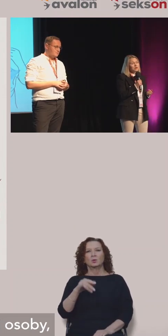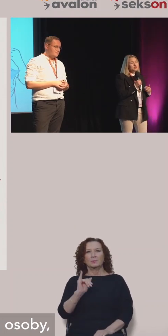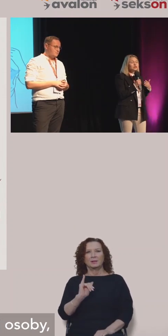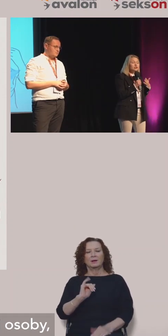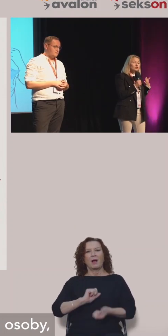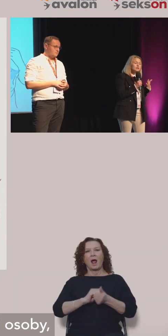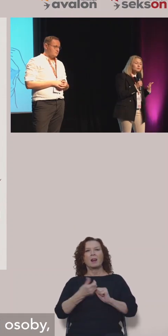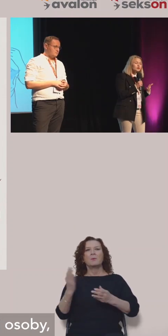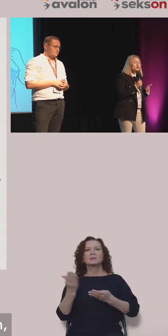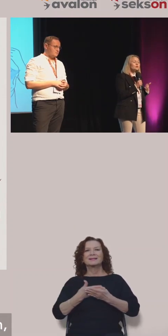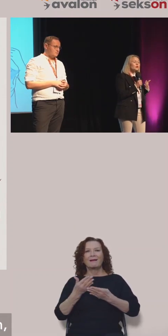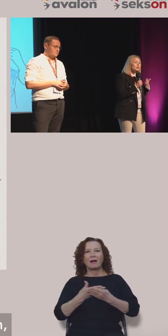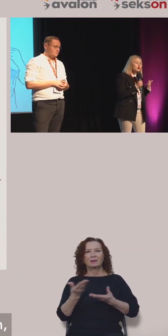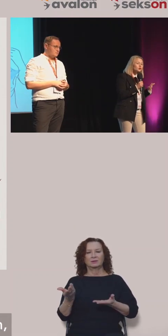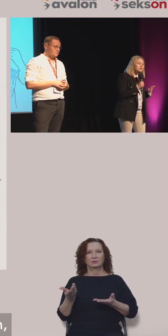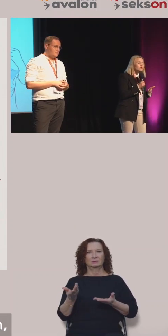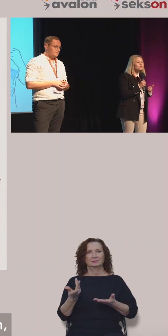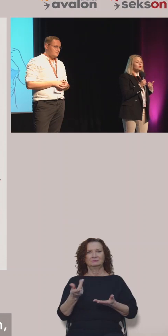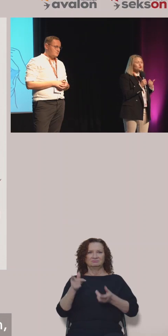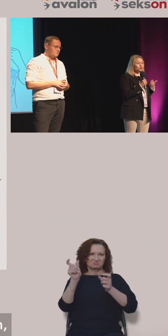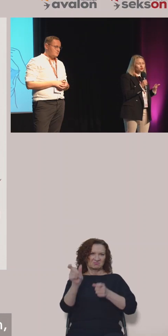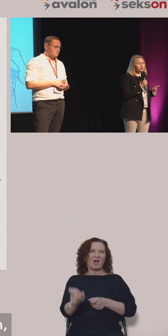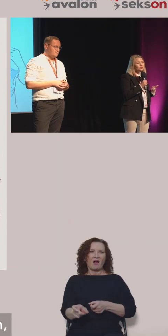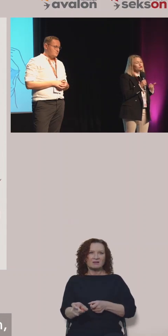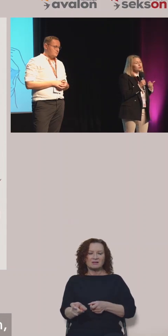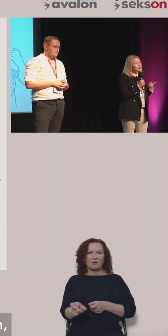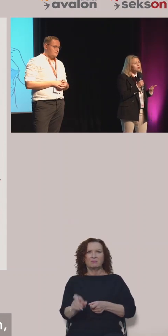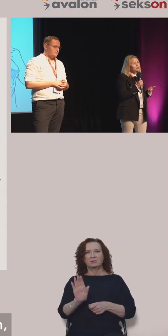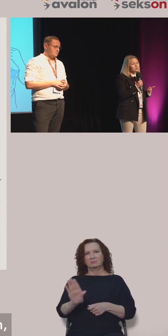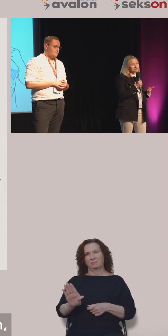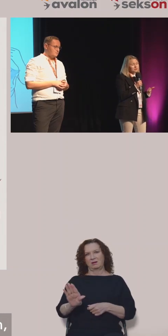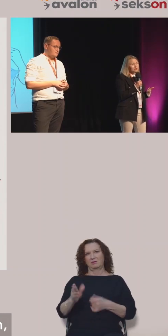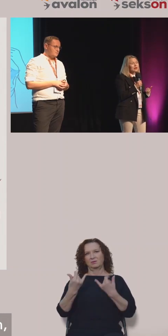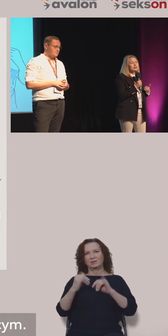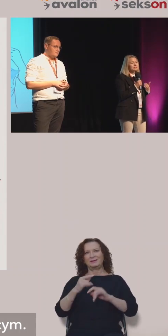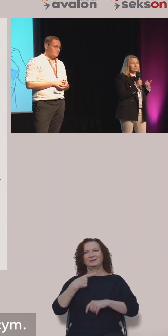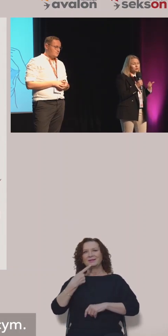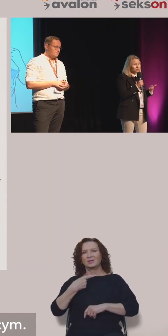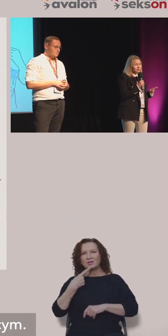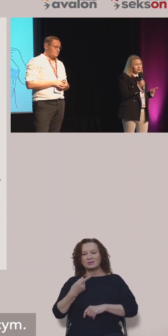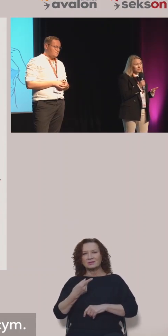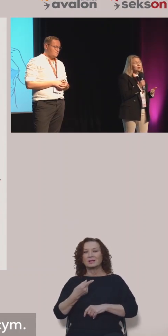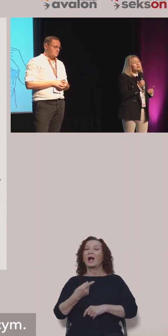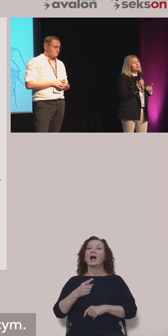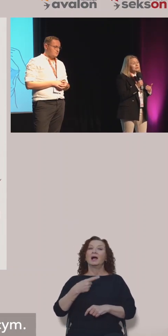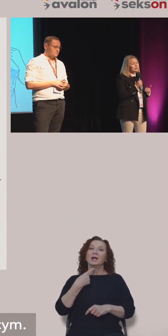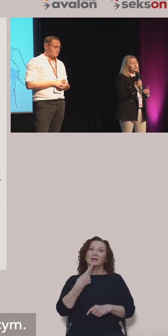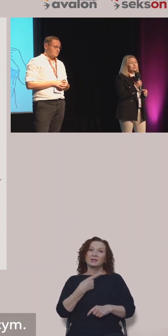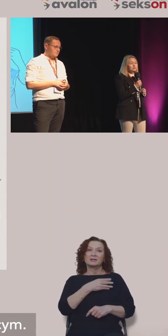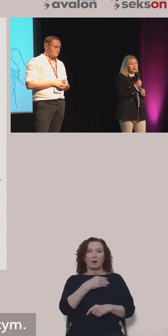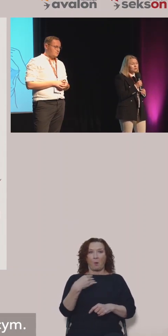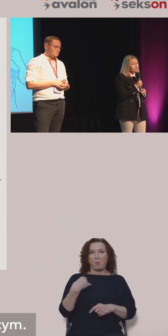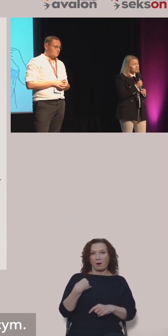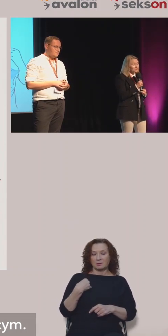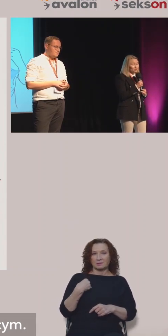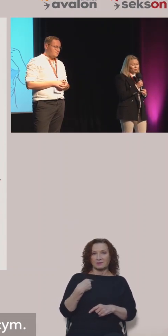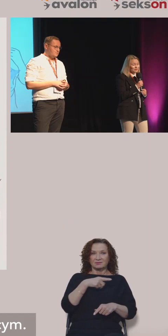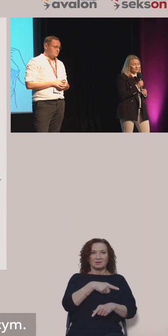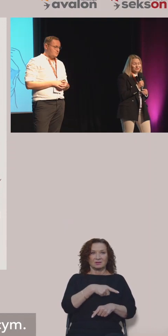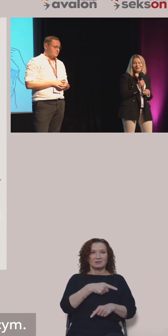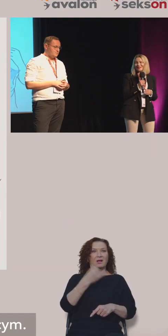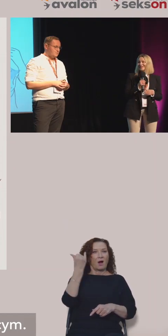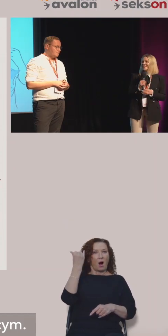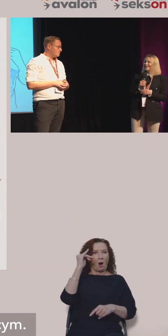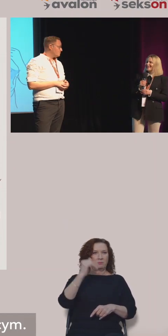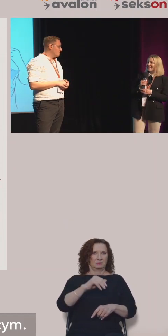Romów. Czyli osoby, które po prostu posługują się innym językiem, a język polski jest dla nich de facto językiem